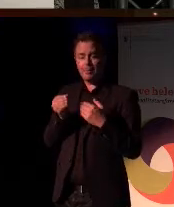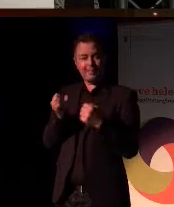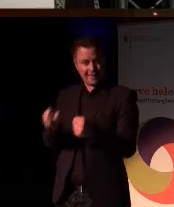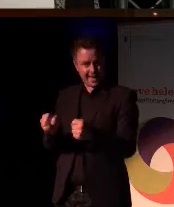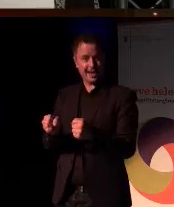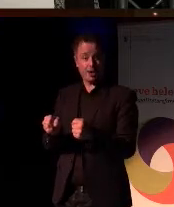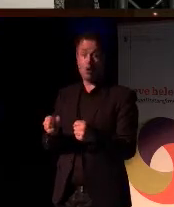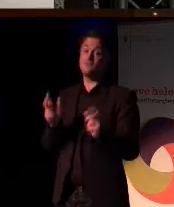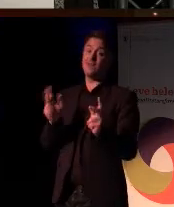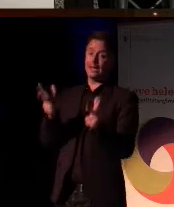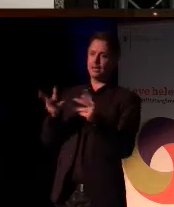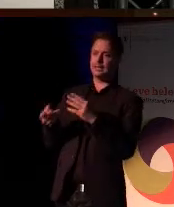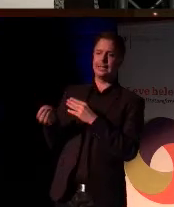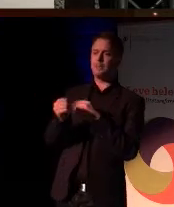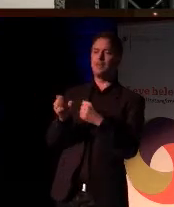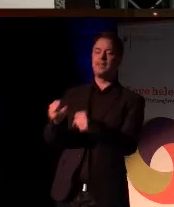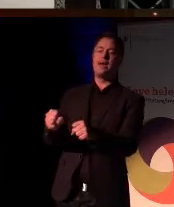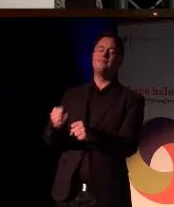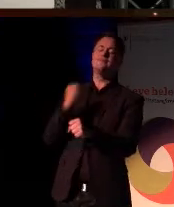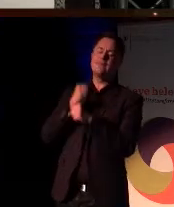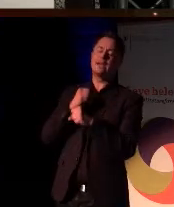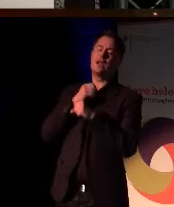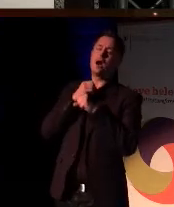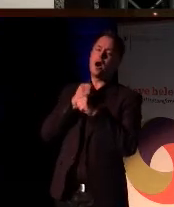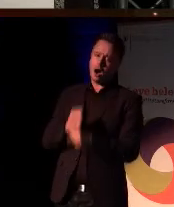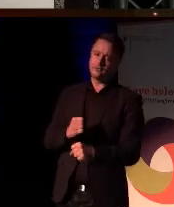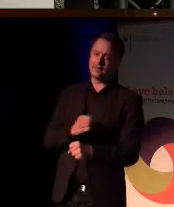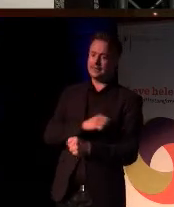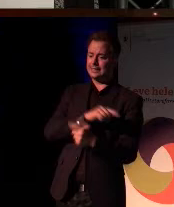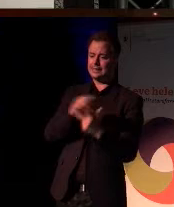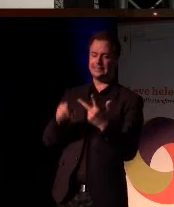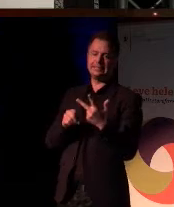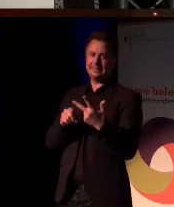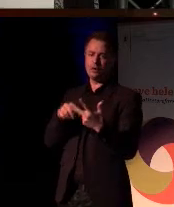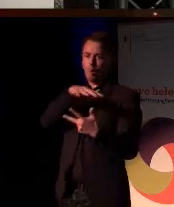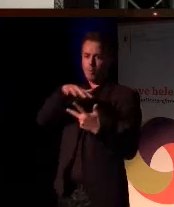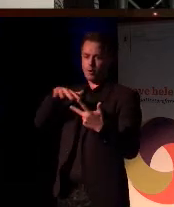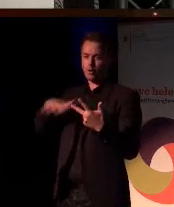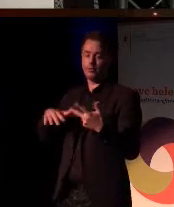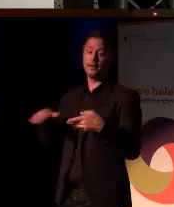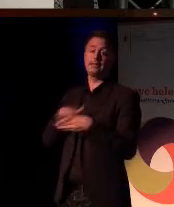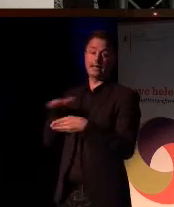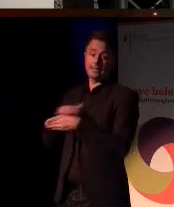vellykket implementering helt avhengig av at alle disse områdene på plass.